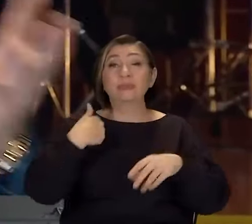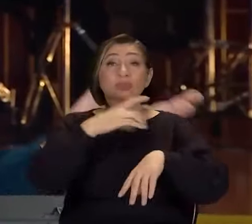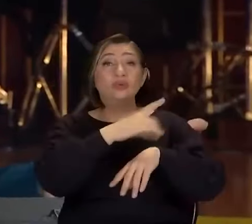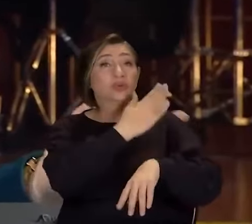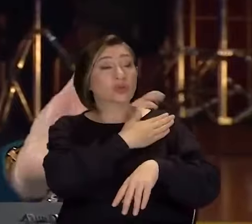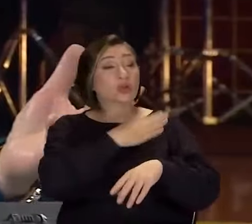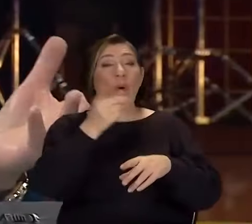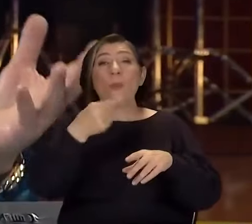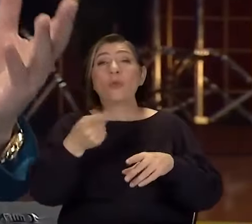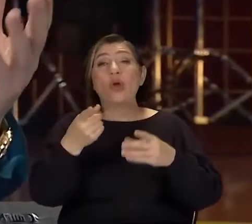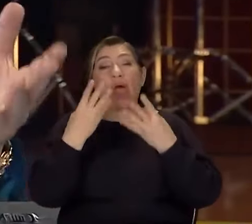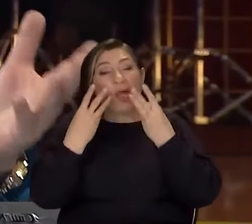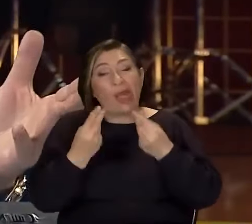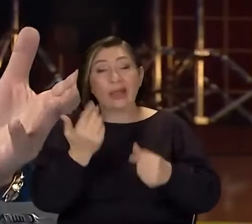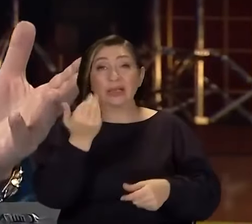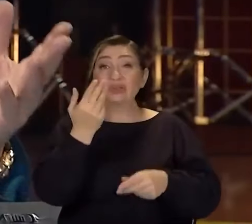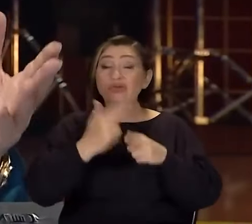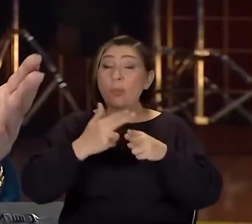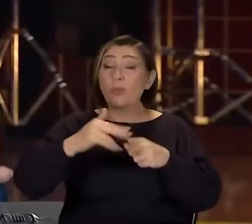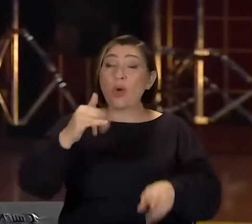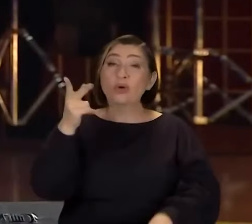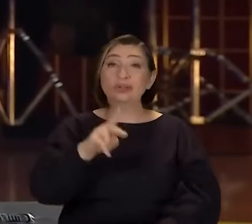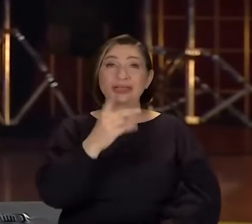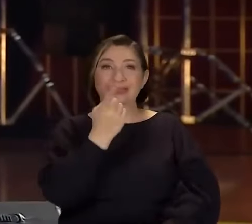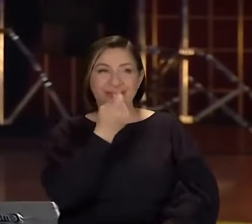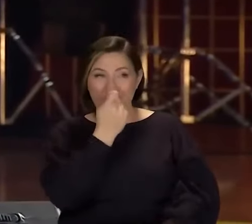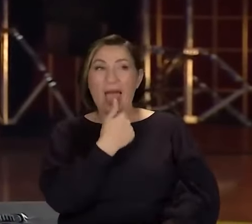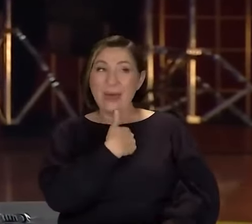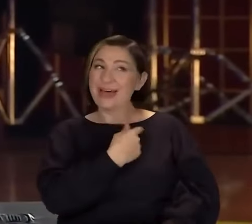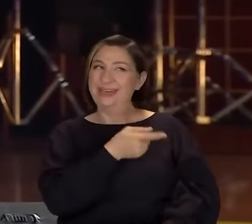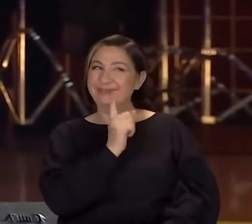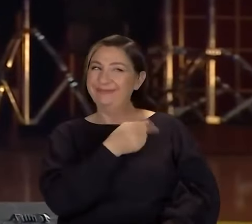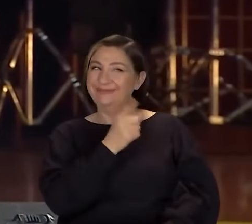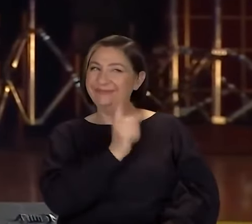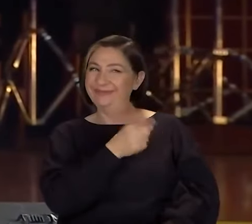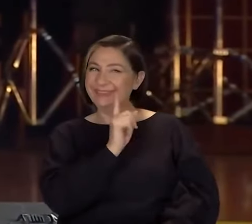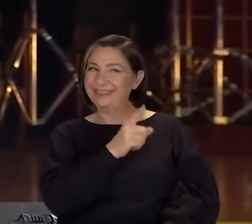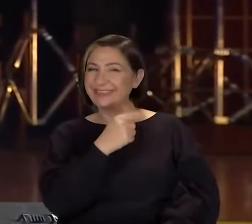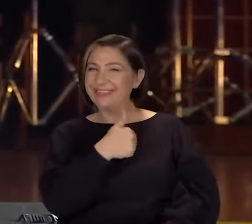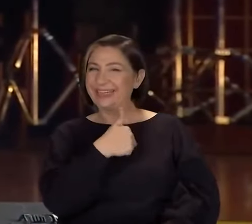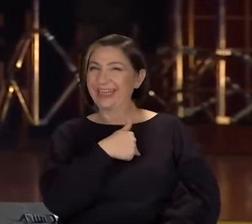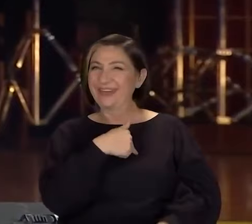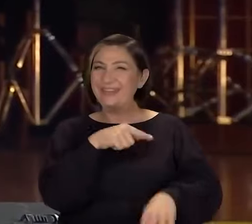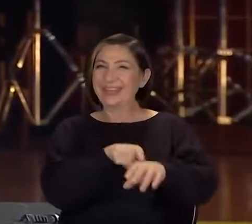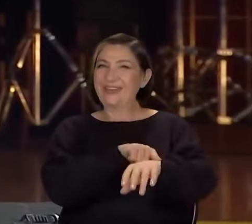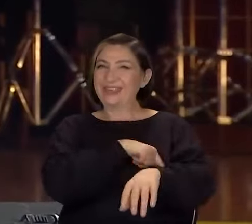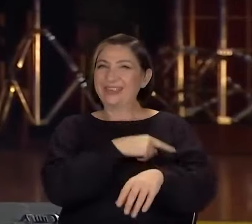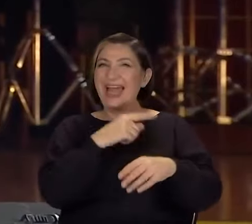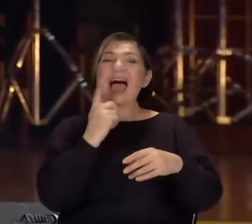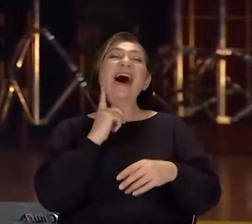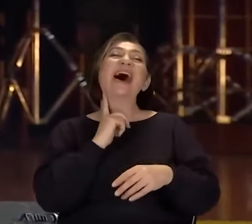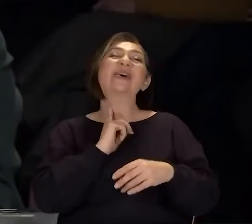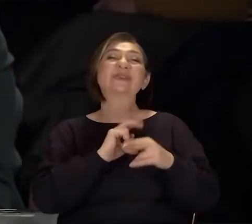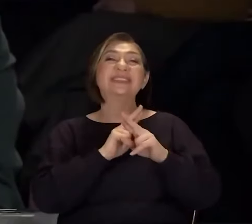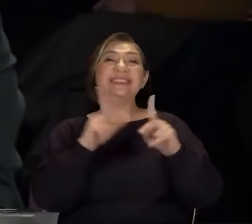diyor ki ya motoru çok yıpratıyorsun, bir an önce öleceksin deyip de aort anevrizması geçirdi. Yani aort